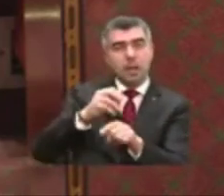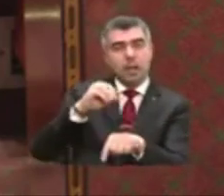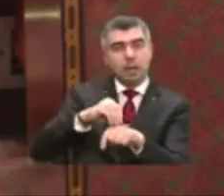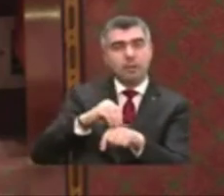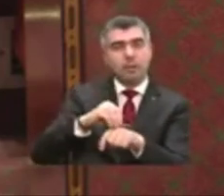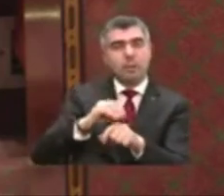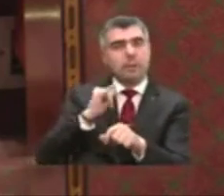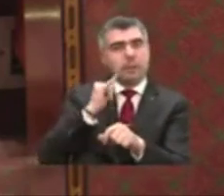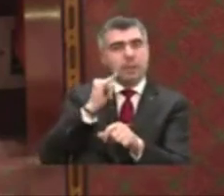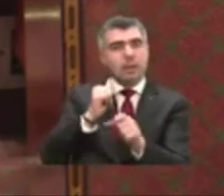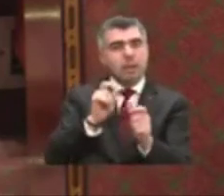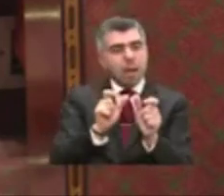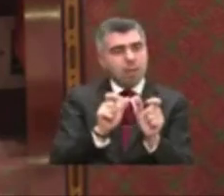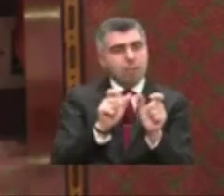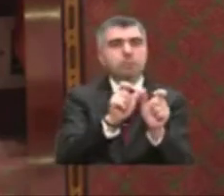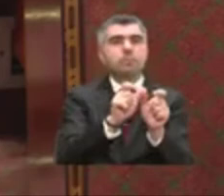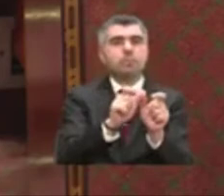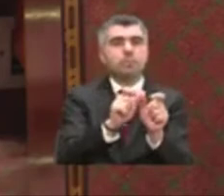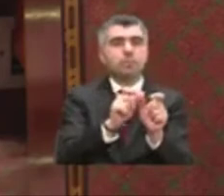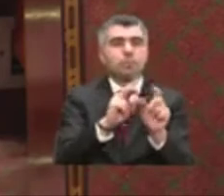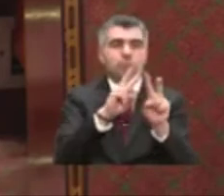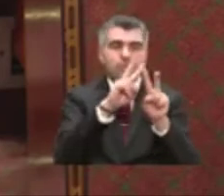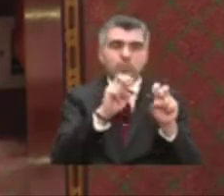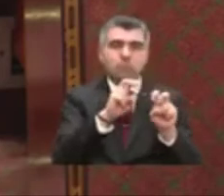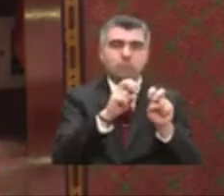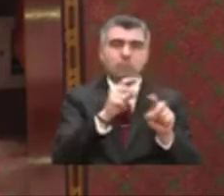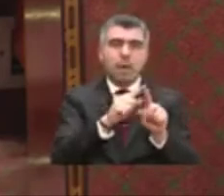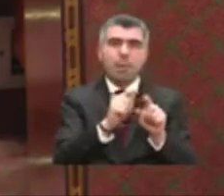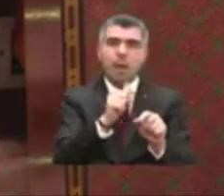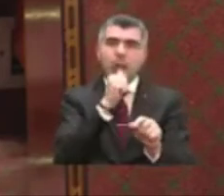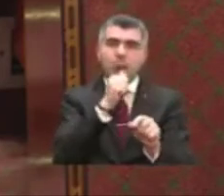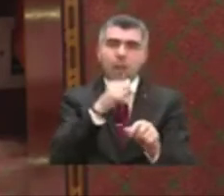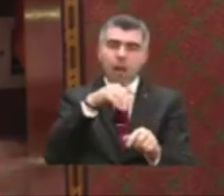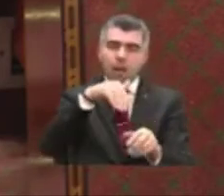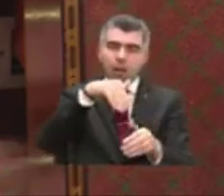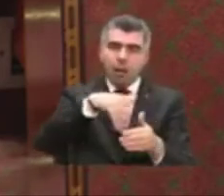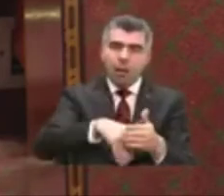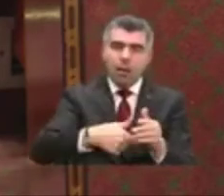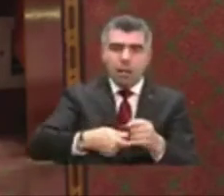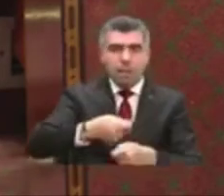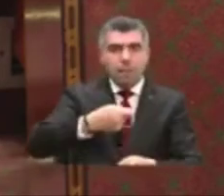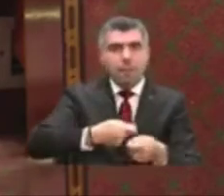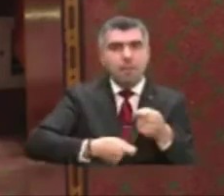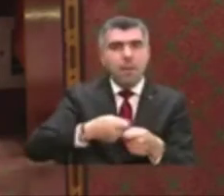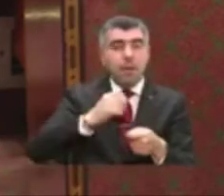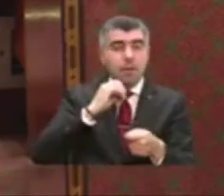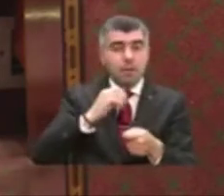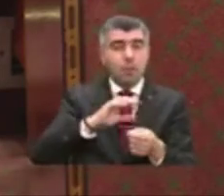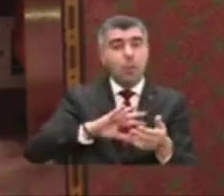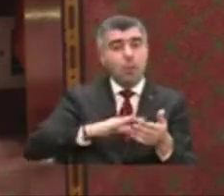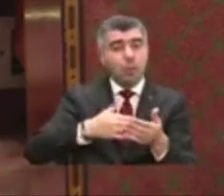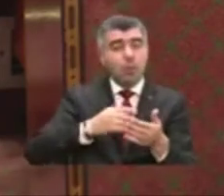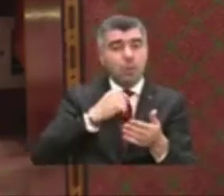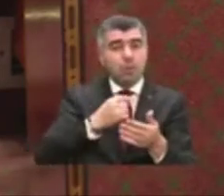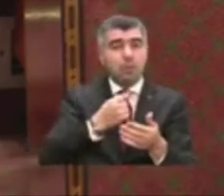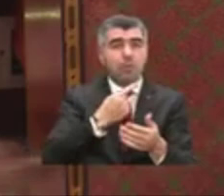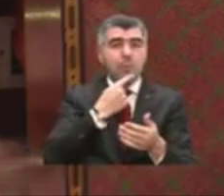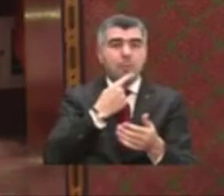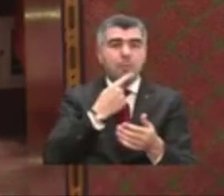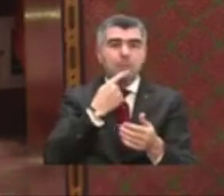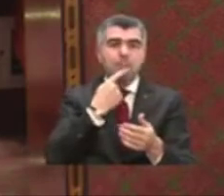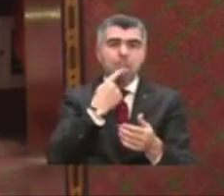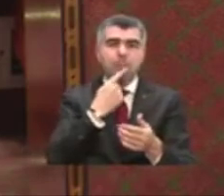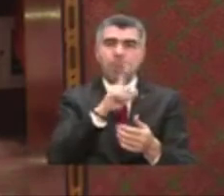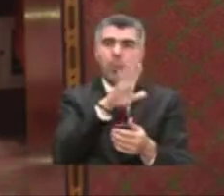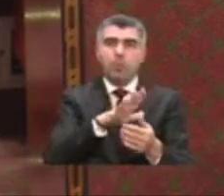نتبعوا جوده المياه، لا المياه الجوفيه كذلك، لان عندنا مع الاسف اليوم بدات تبان الملوحه في